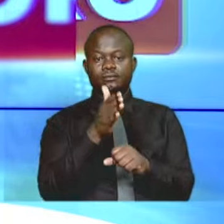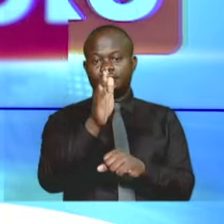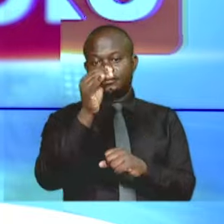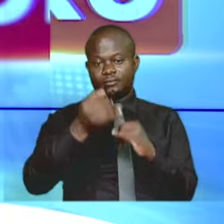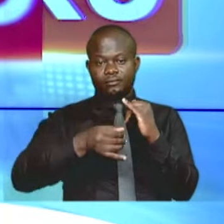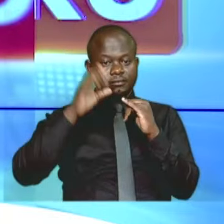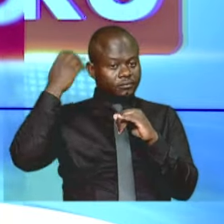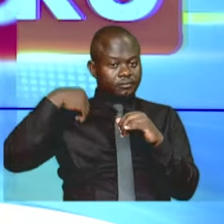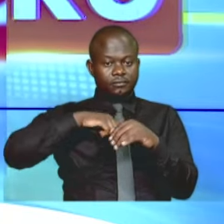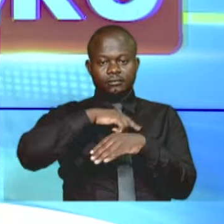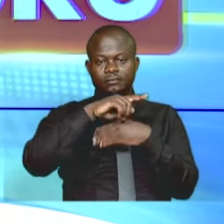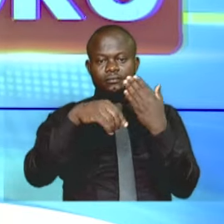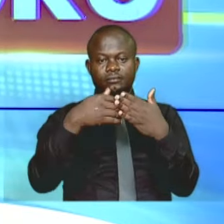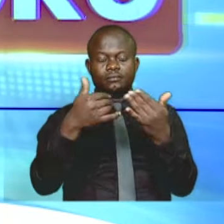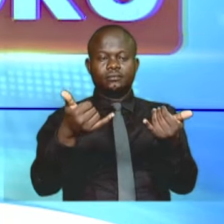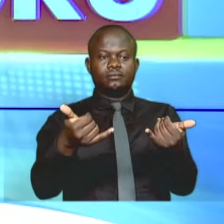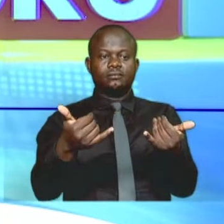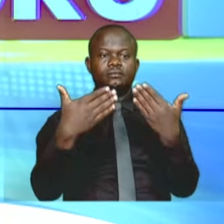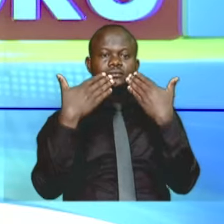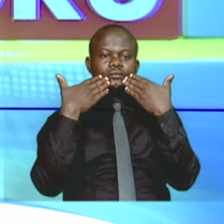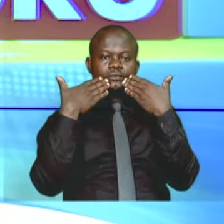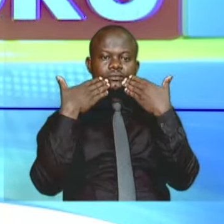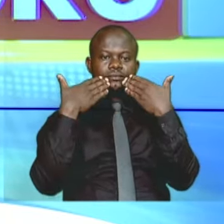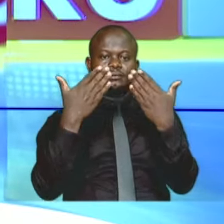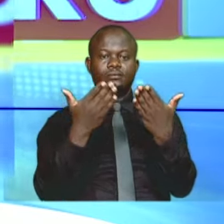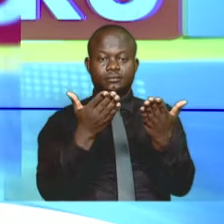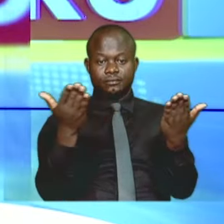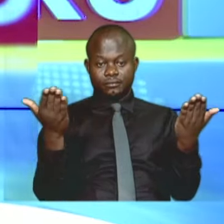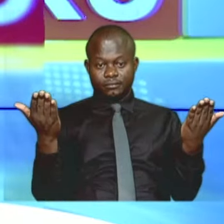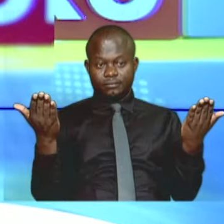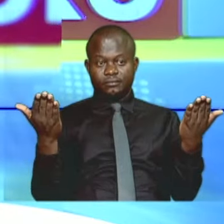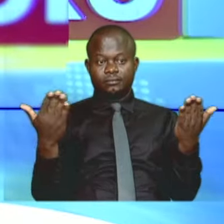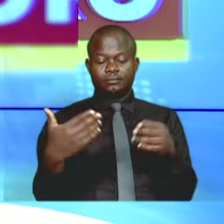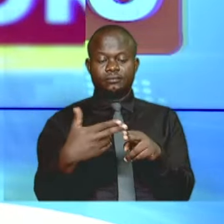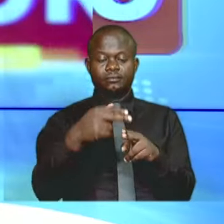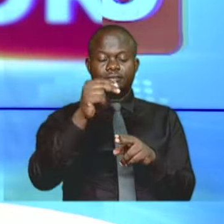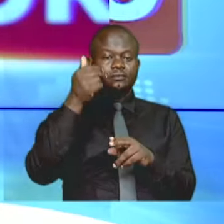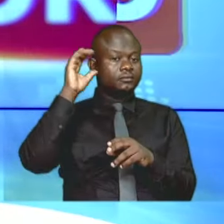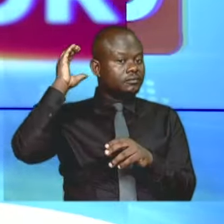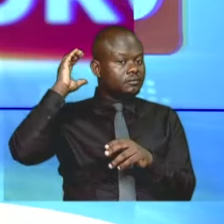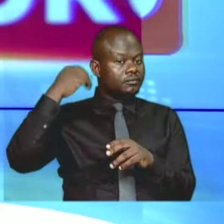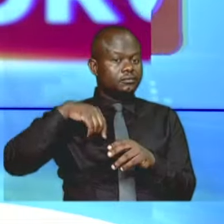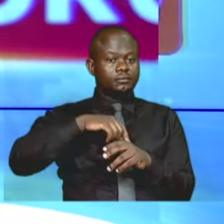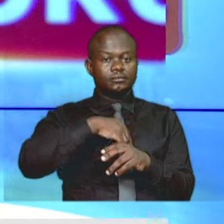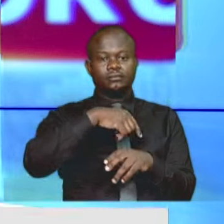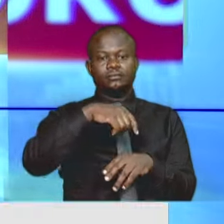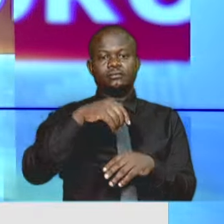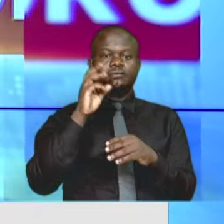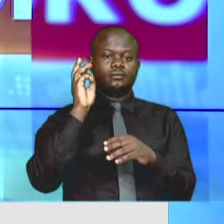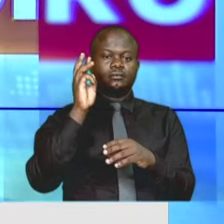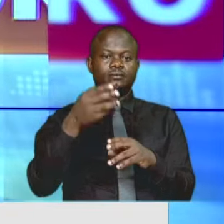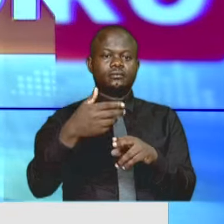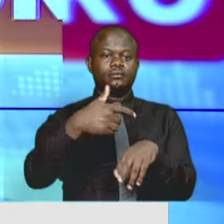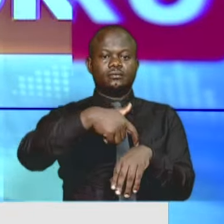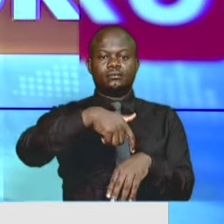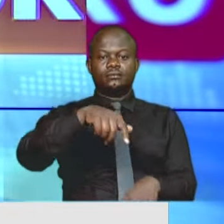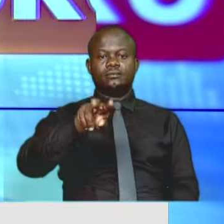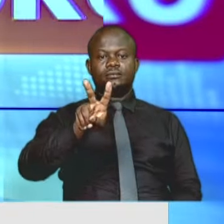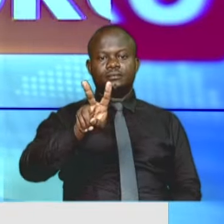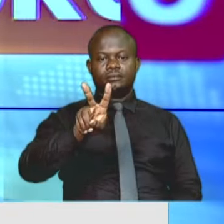yacu y'aka kanya. Reka mbashimire cyane mwebwe mwayakurikiye, ariko mbararikire andi makuru turi kubategurira. Turaza kubagezaho mu kanya ku isaha